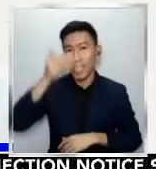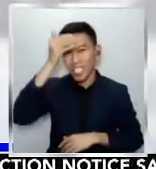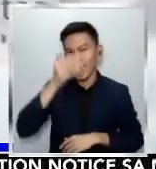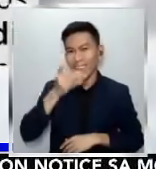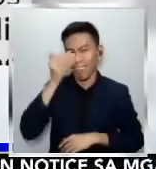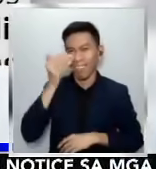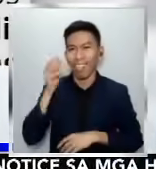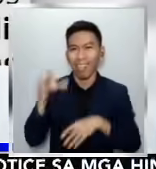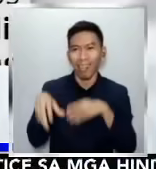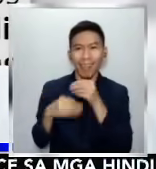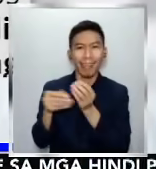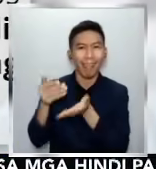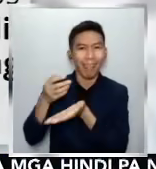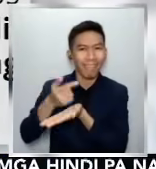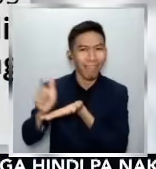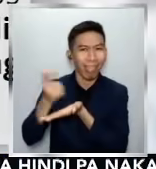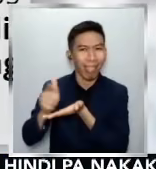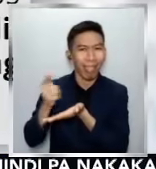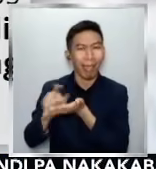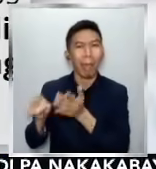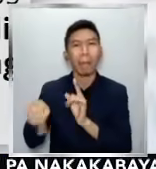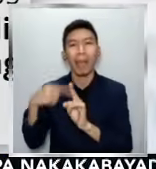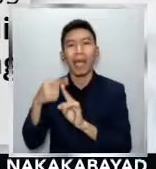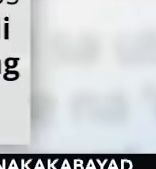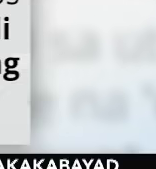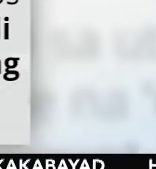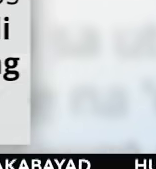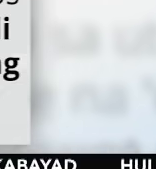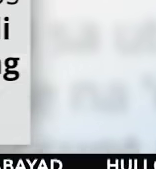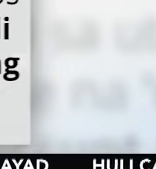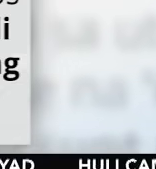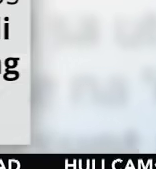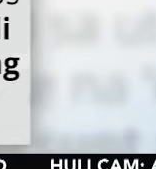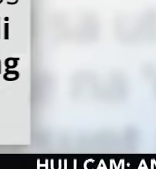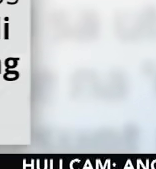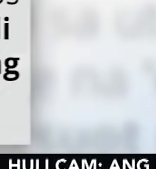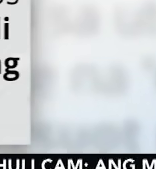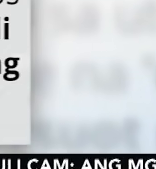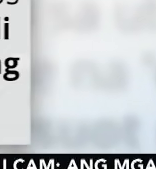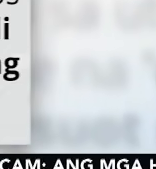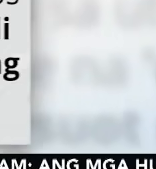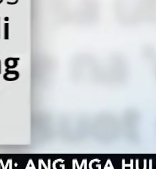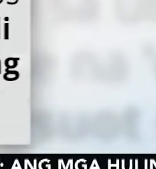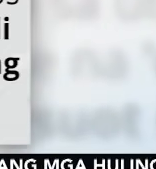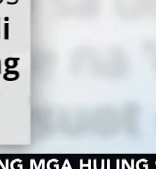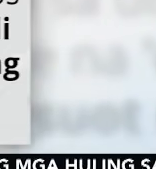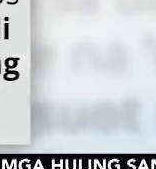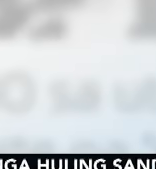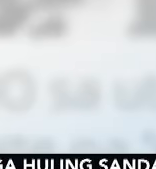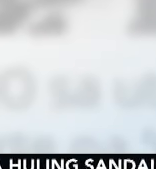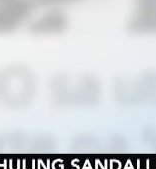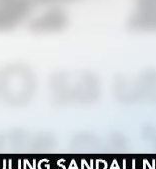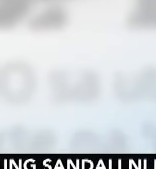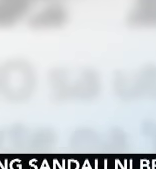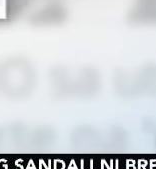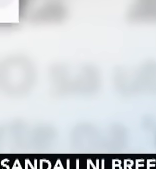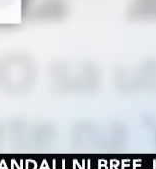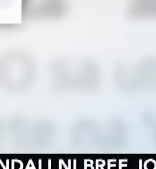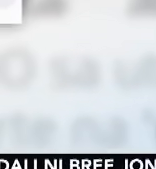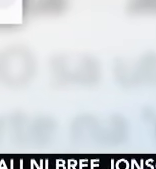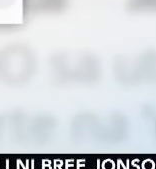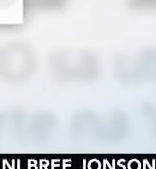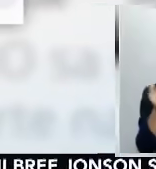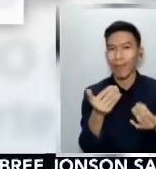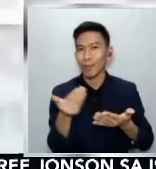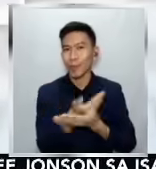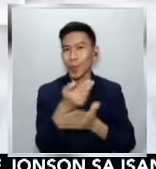pa. Tinanong namin ang mga netizen, ano ang boses mo sa bagong face shield policy? Marami ang sang-ayon